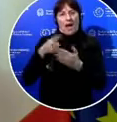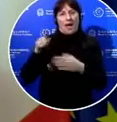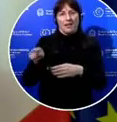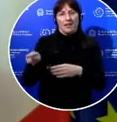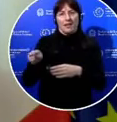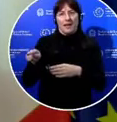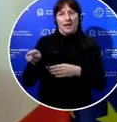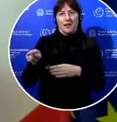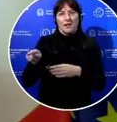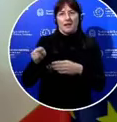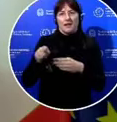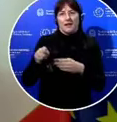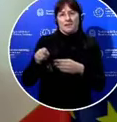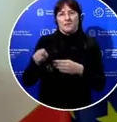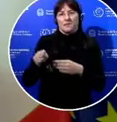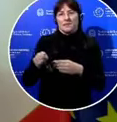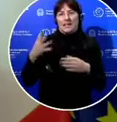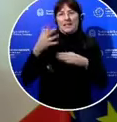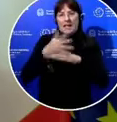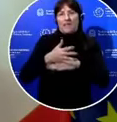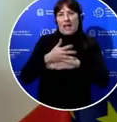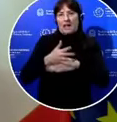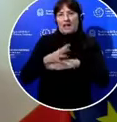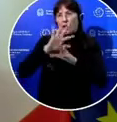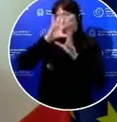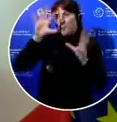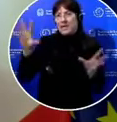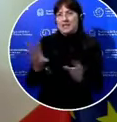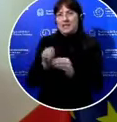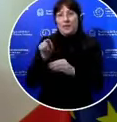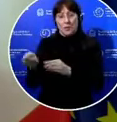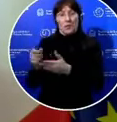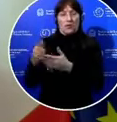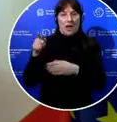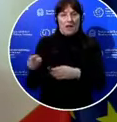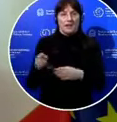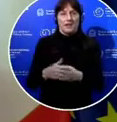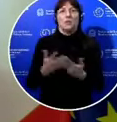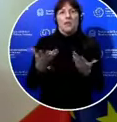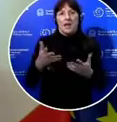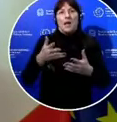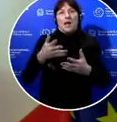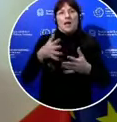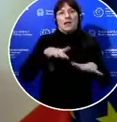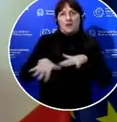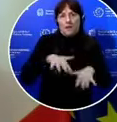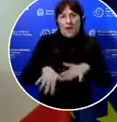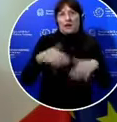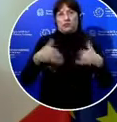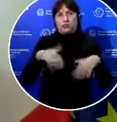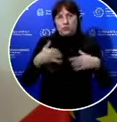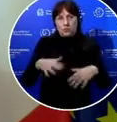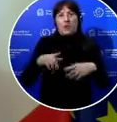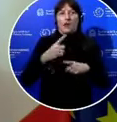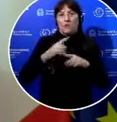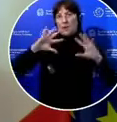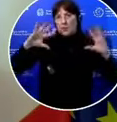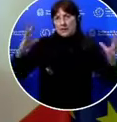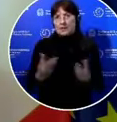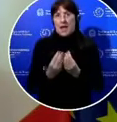di un puzzle di interventi più complessivi. C'è quindi moltissimo da fare e credo che lo dobbiamo fare